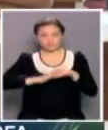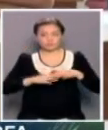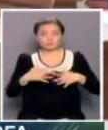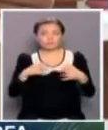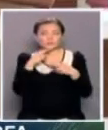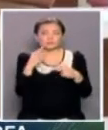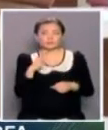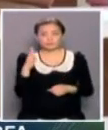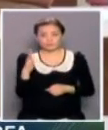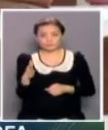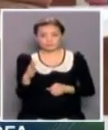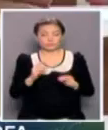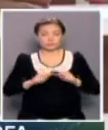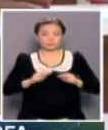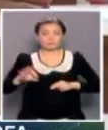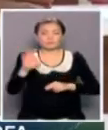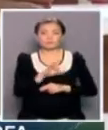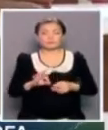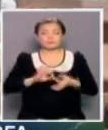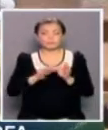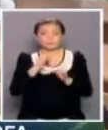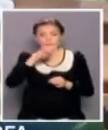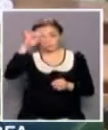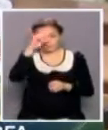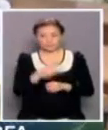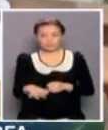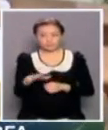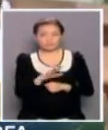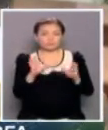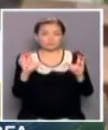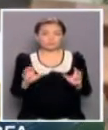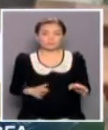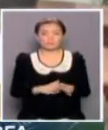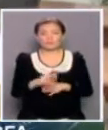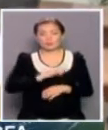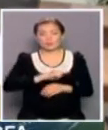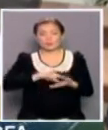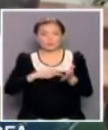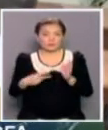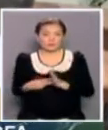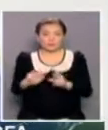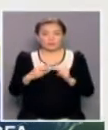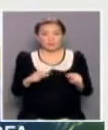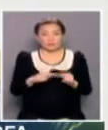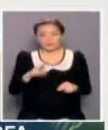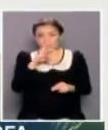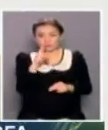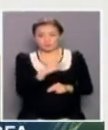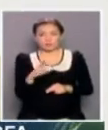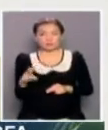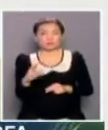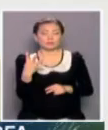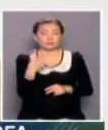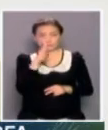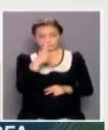көңіл бөлген еді. Педагог мәртебесі туралы Қазақстан Республикасы заңының іске асыру аясында ұстаздардың еңбек ақысын